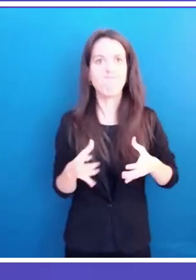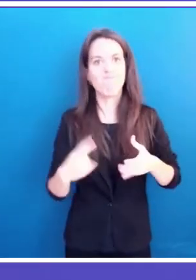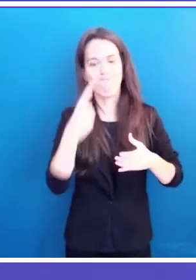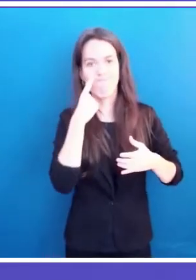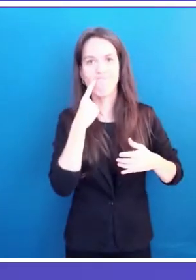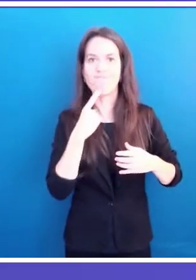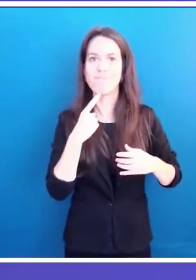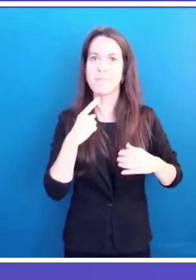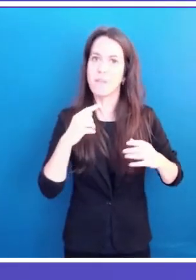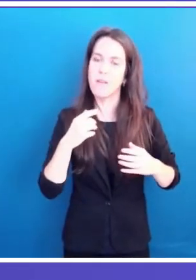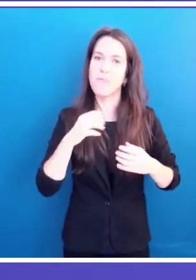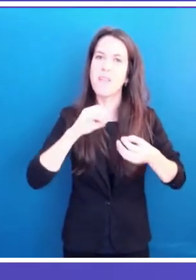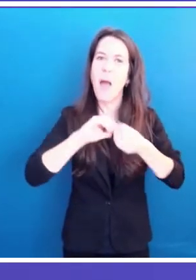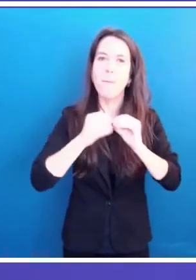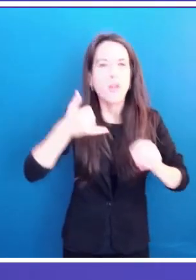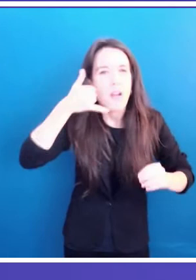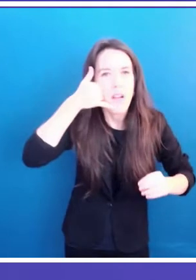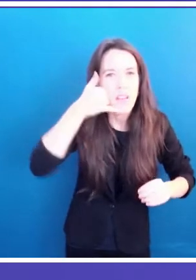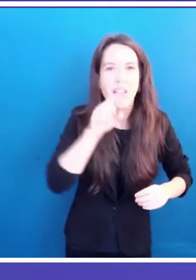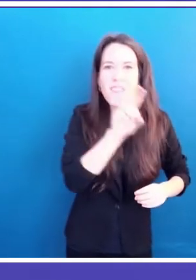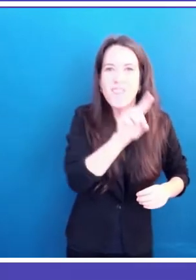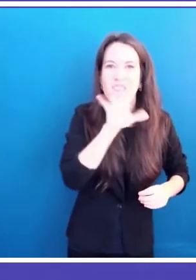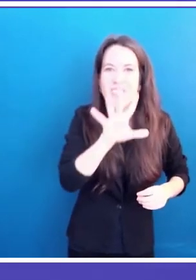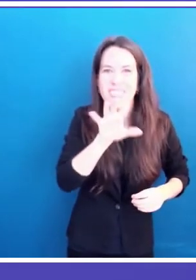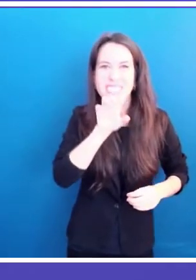الممثلين والمشاهير من